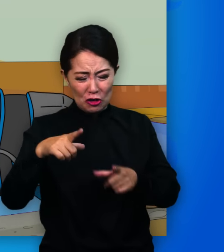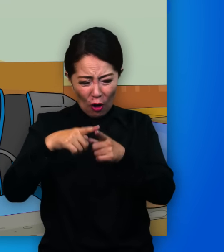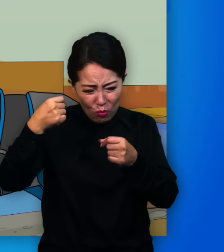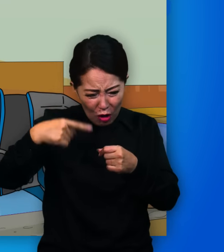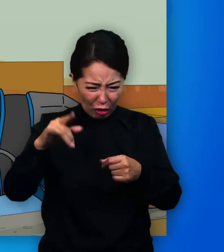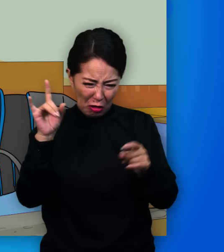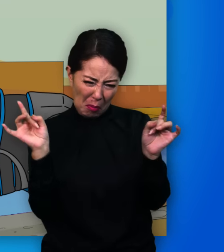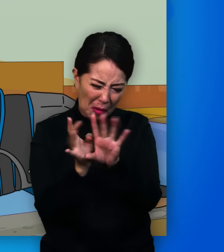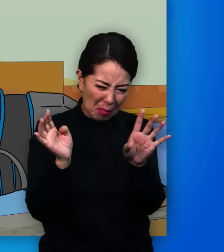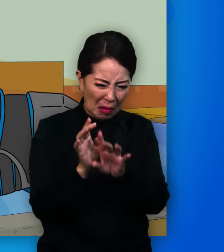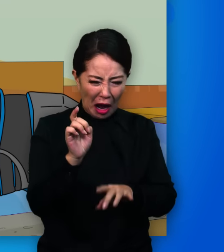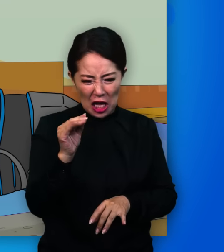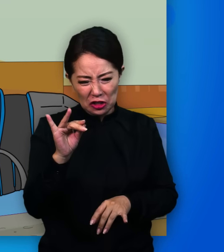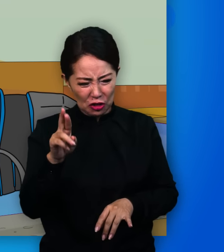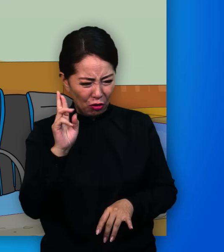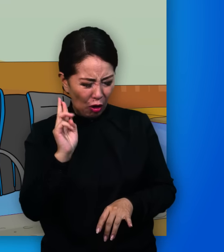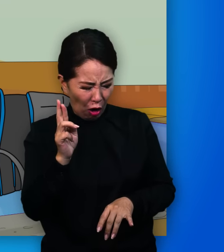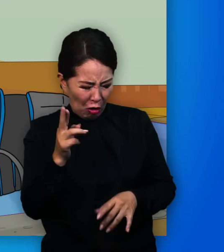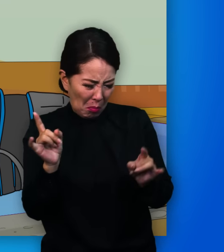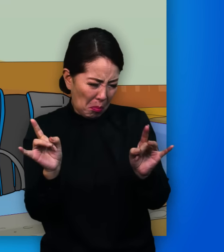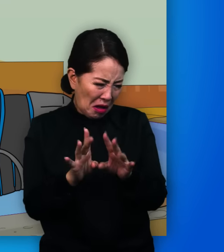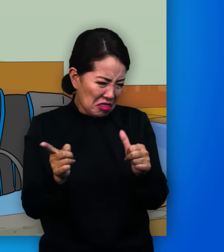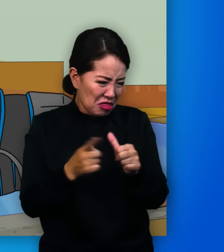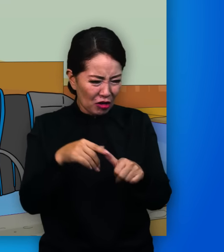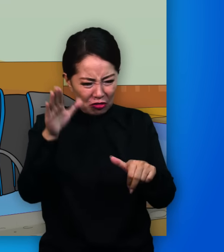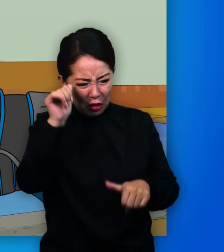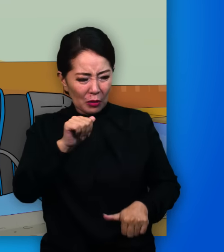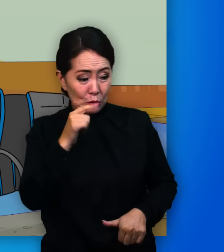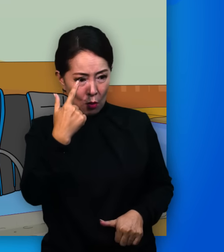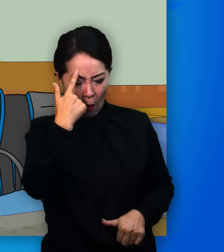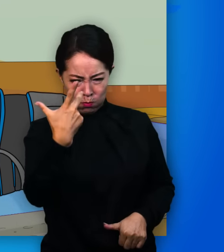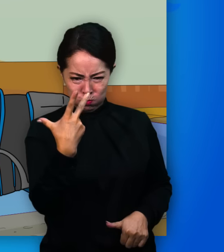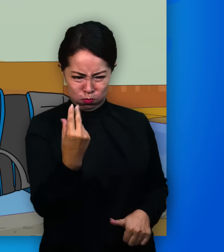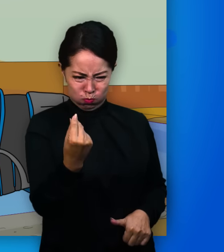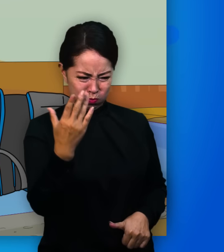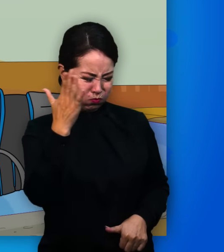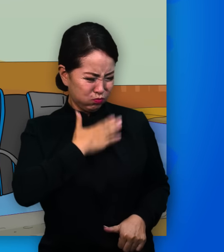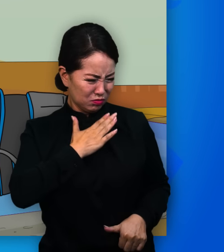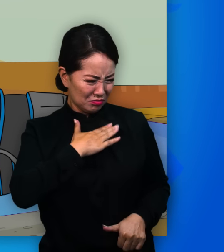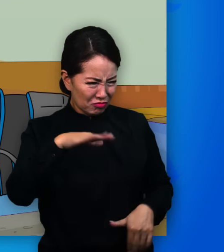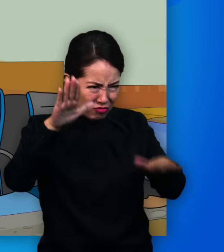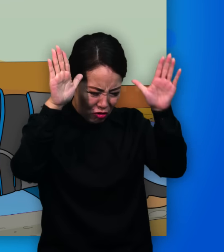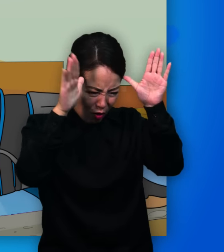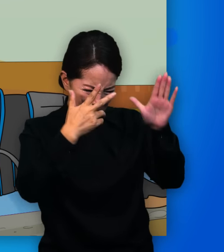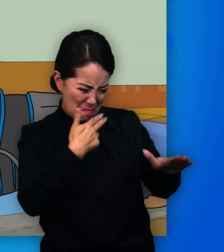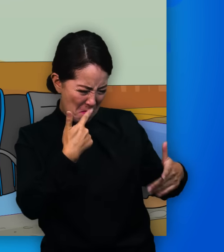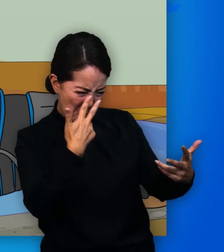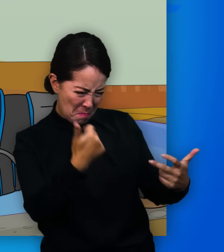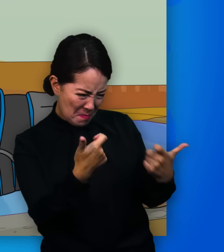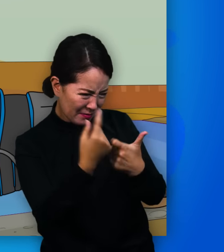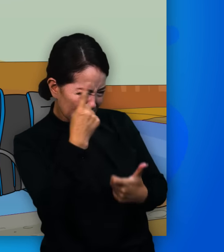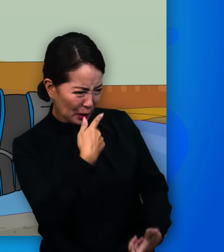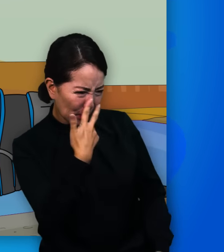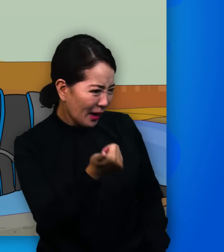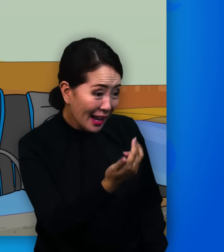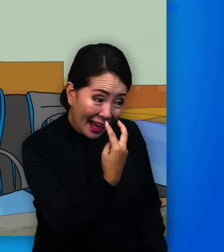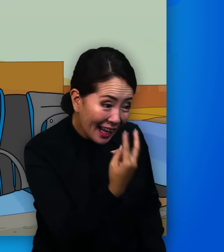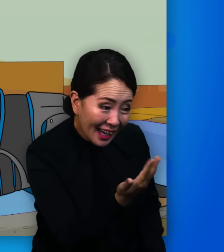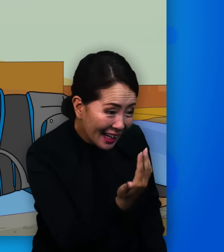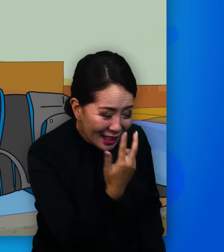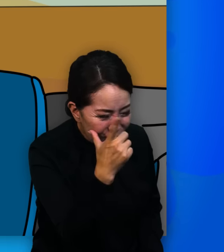нь эрдэнэт хүнийг нөсгдөг ид шидтэй юм аа. Хөөрхи. Далан